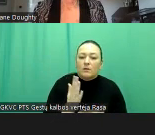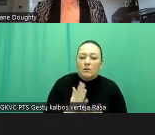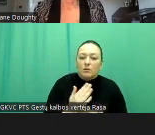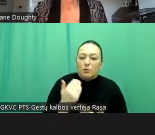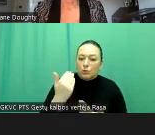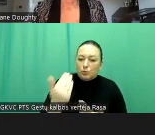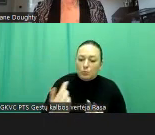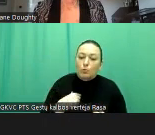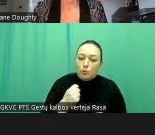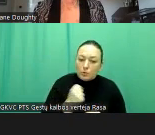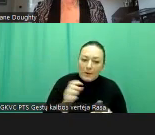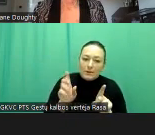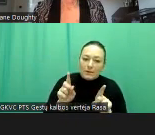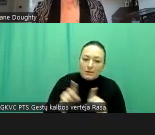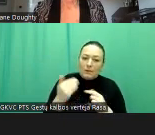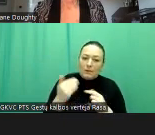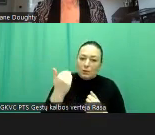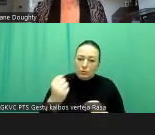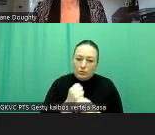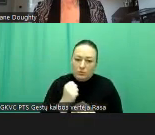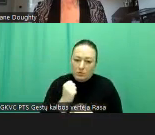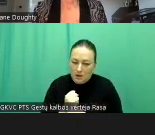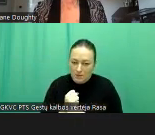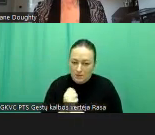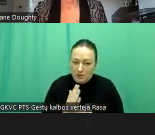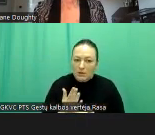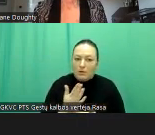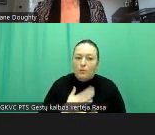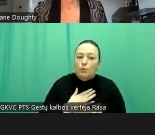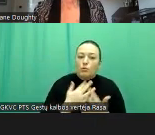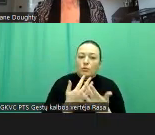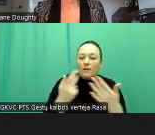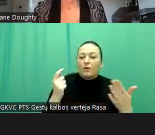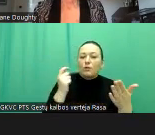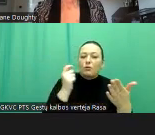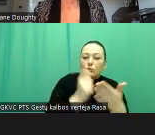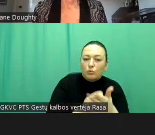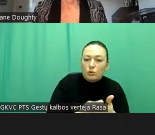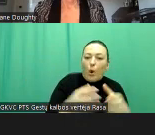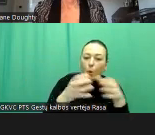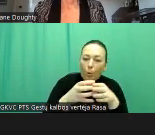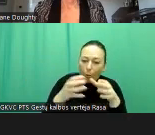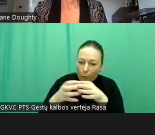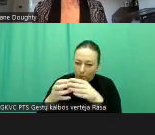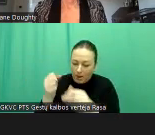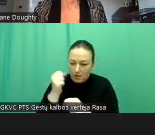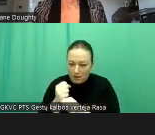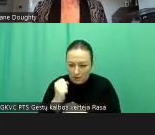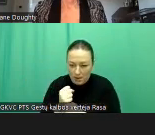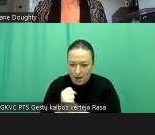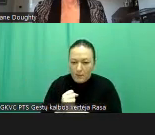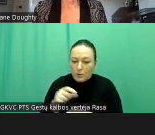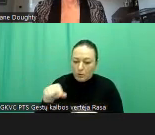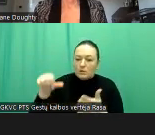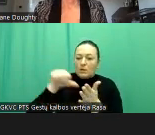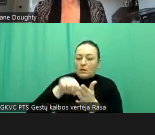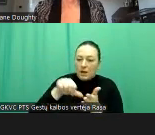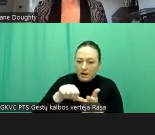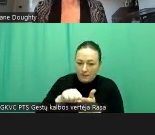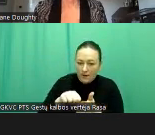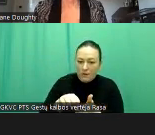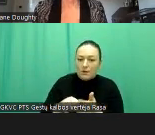jūsų indėliu. Tai yra įvairūs užduotis, grupinis darbas, kuriame jūs dalyvaujate